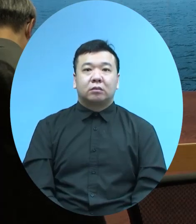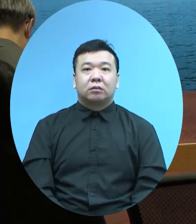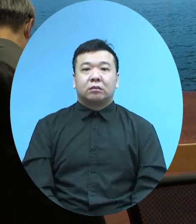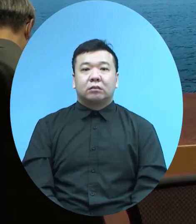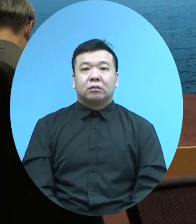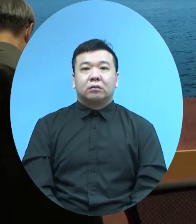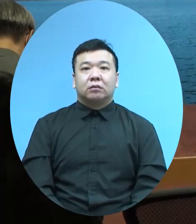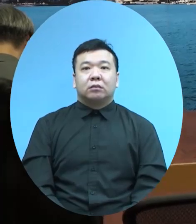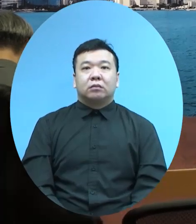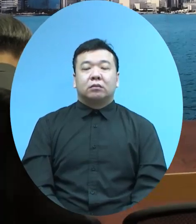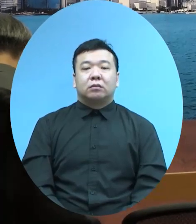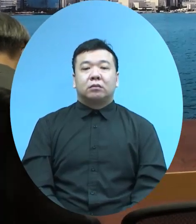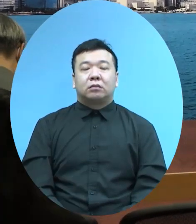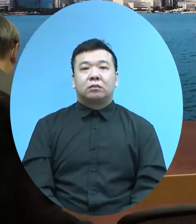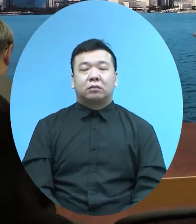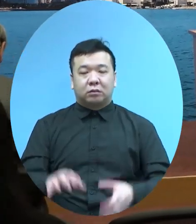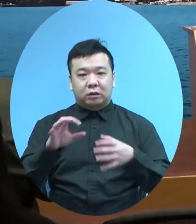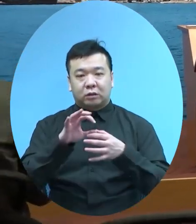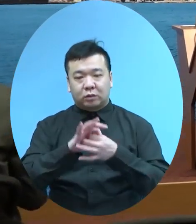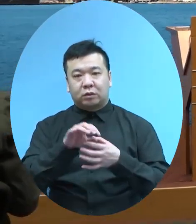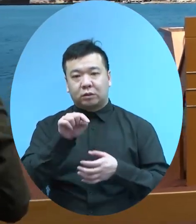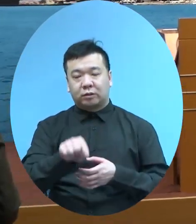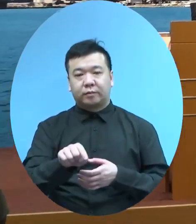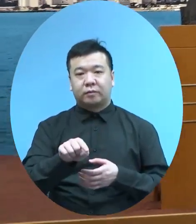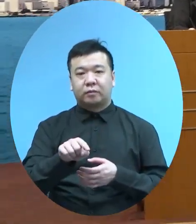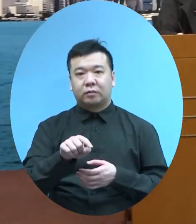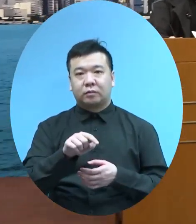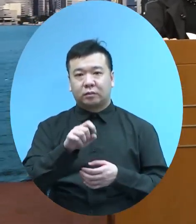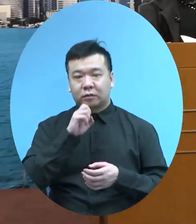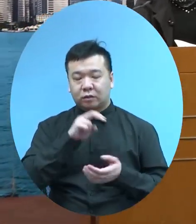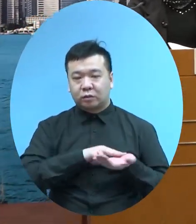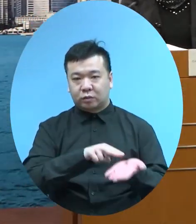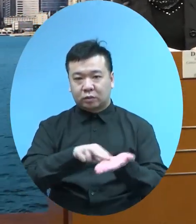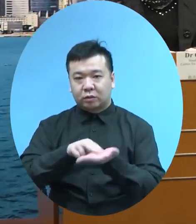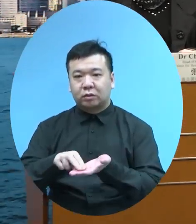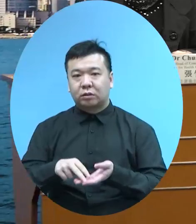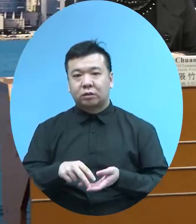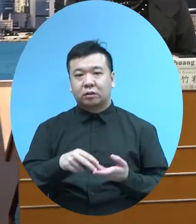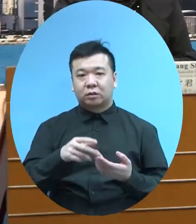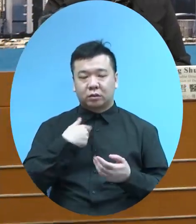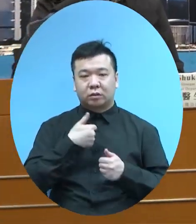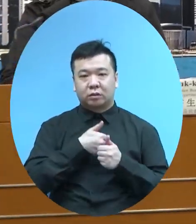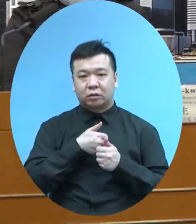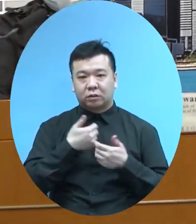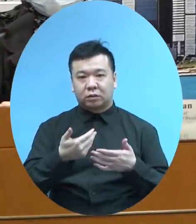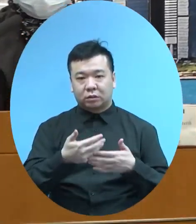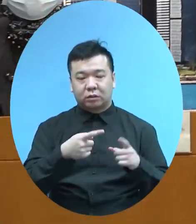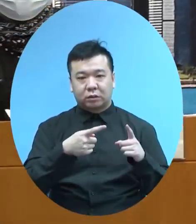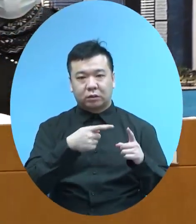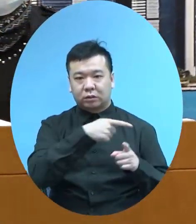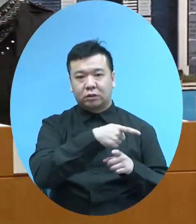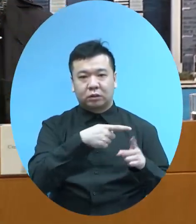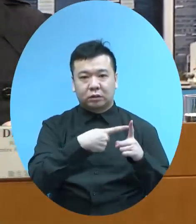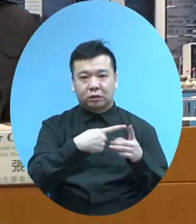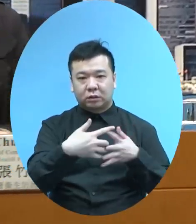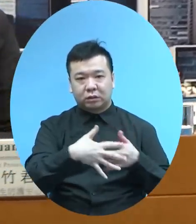好。關於即係嗰個出信嗰度咧，即係其實我哋都係跟翻即係人事部